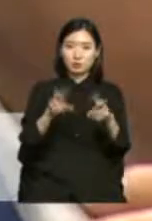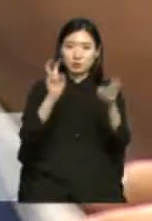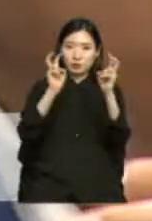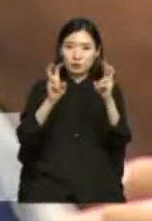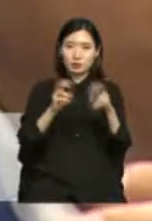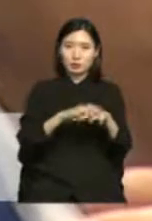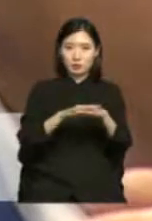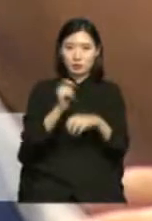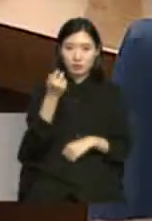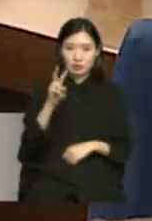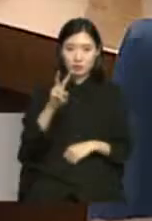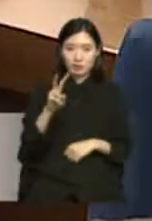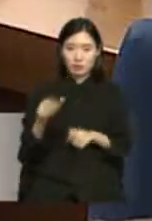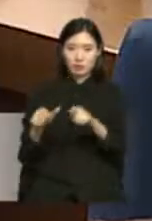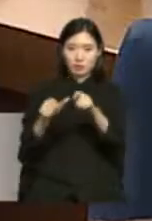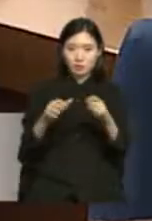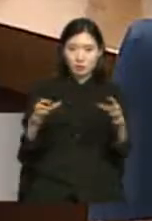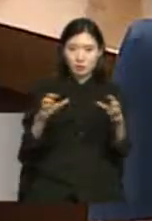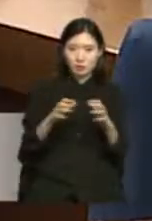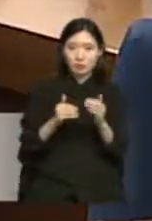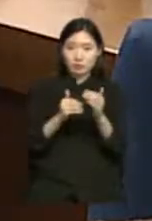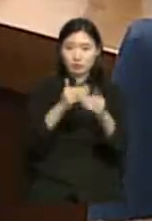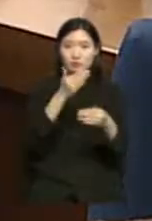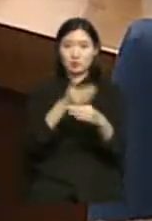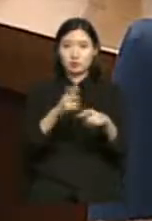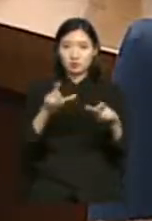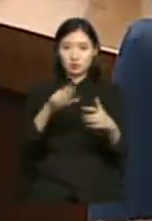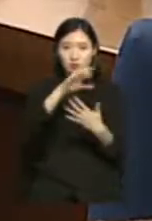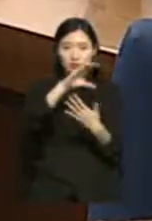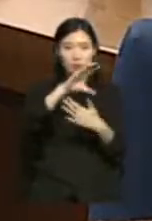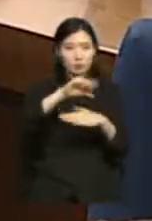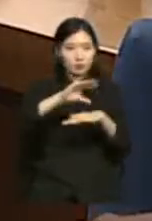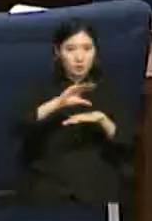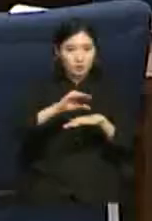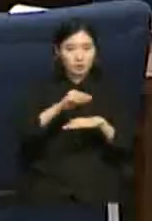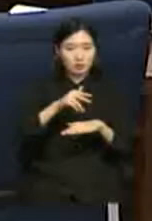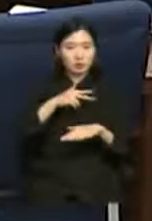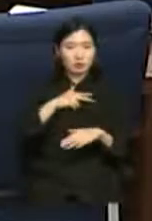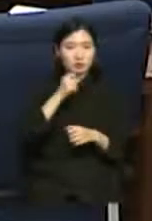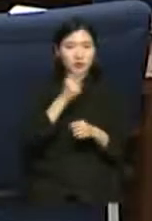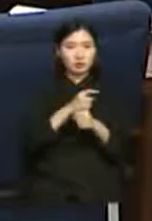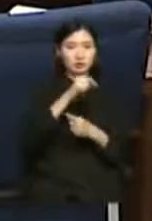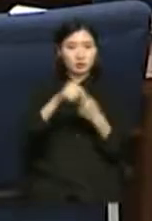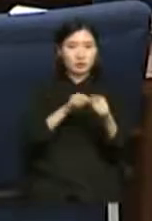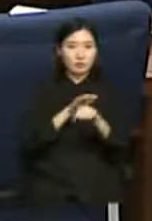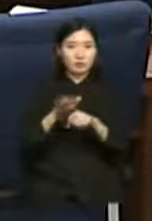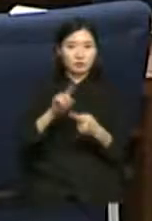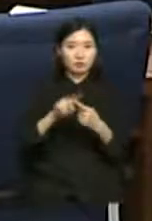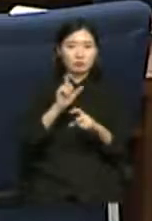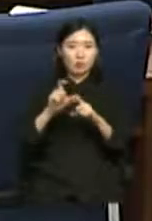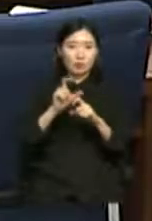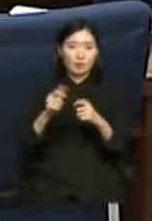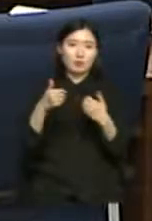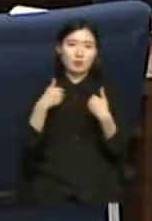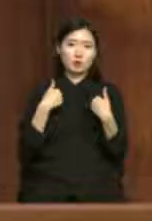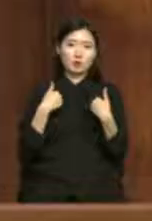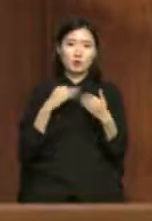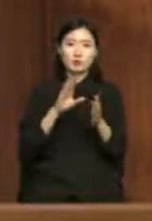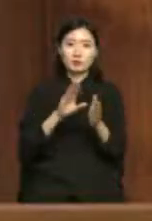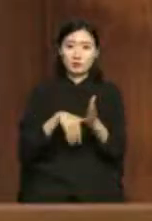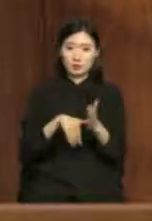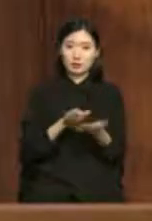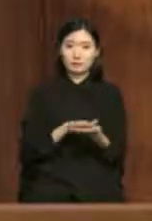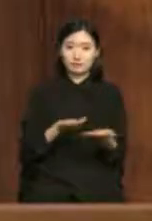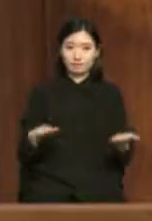TV의 인수합병이 진행되고 있는 만큼 지역 채널의 정체성과 운영 방식에 대한 고민이 필요한 시점이란 겁니다.